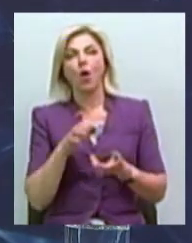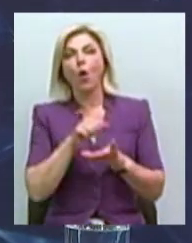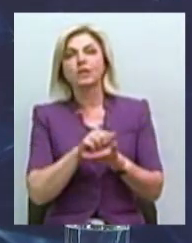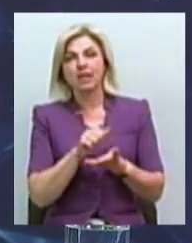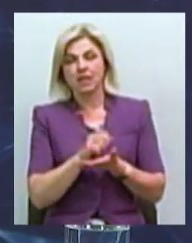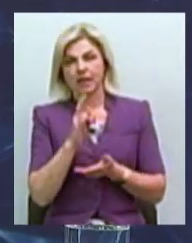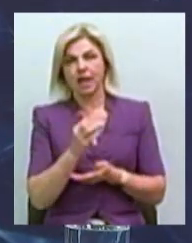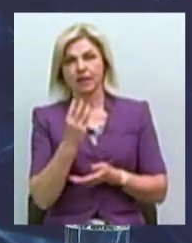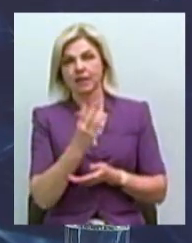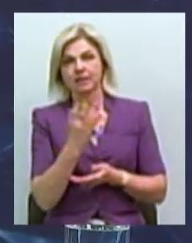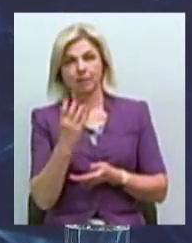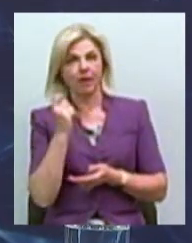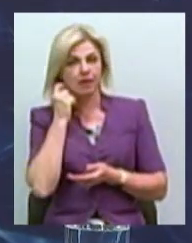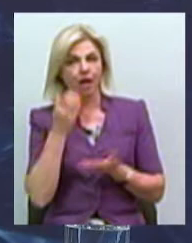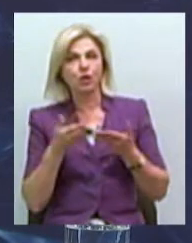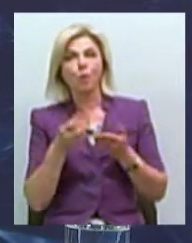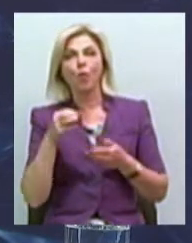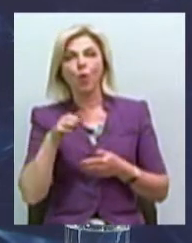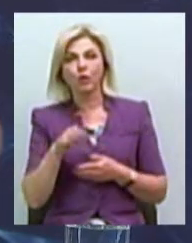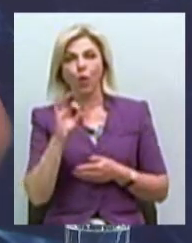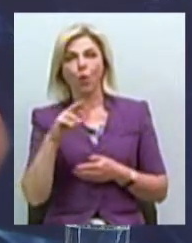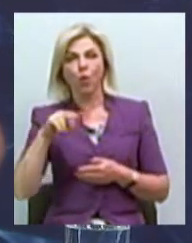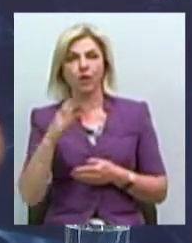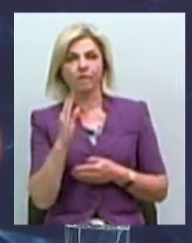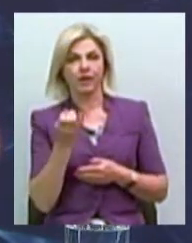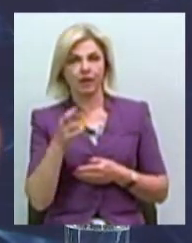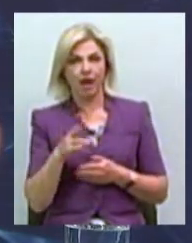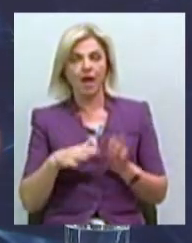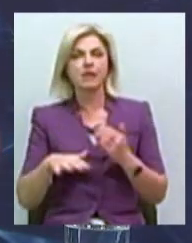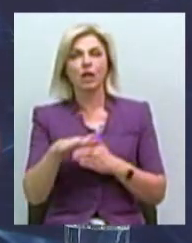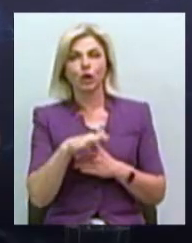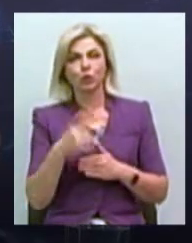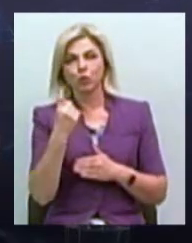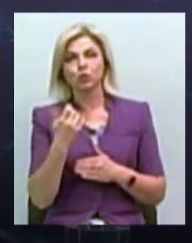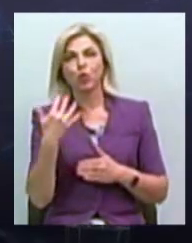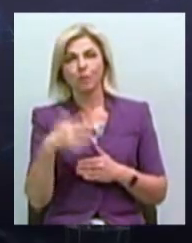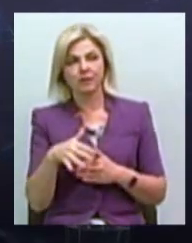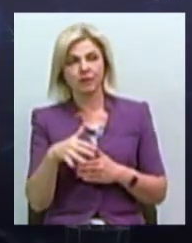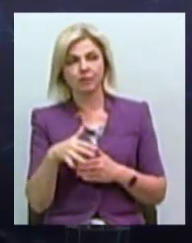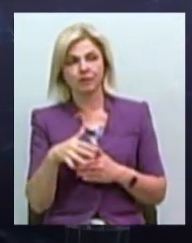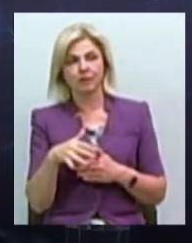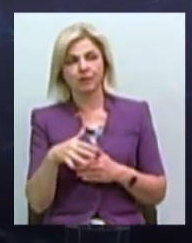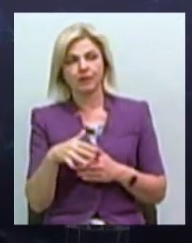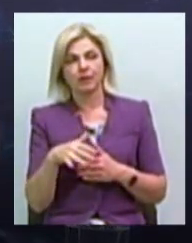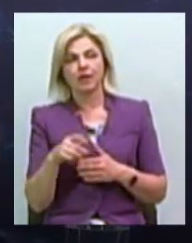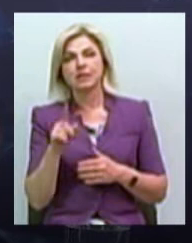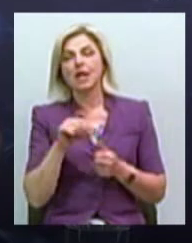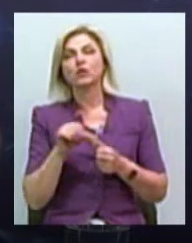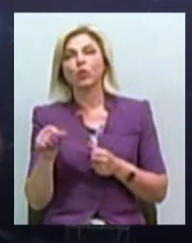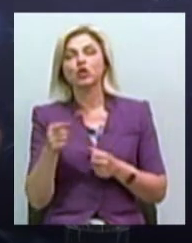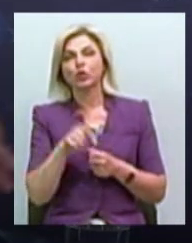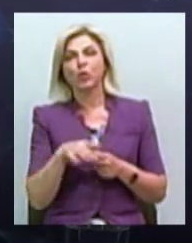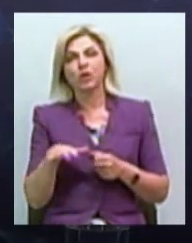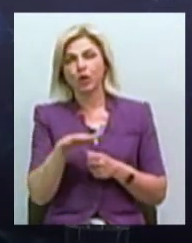років порта Ольвія. Це територія 150 за винятком тієї території, яка відійшла